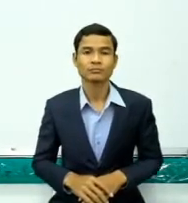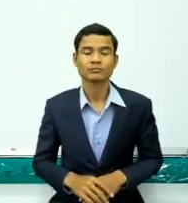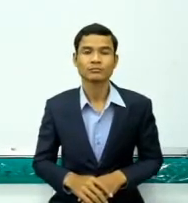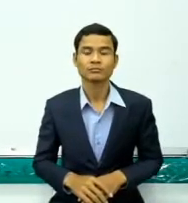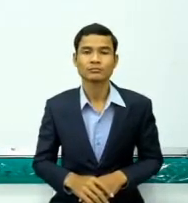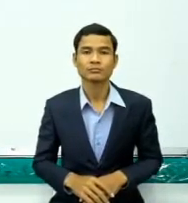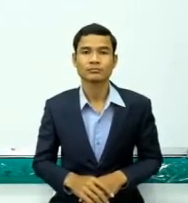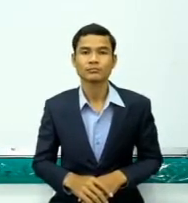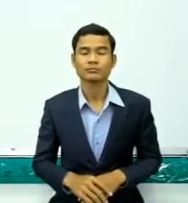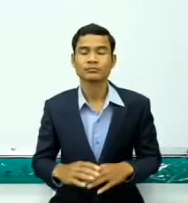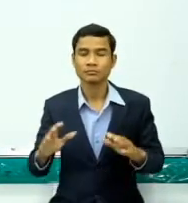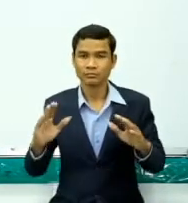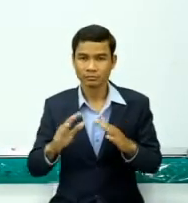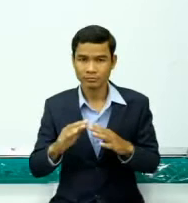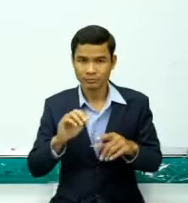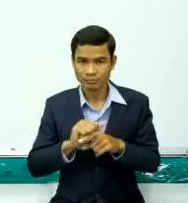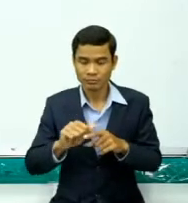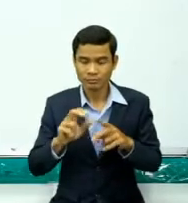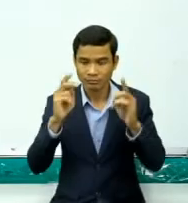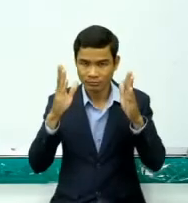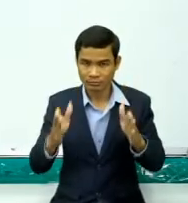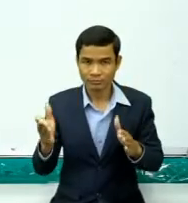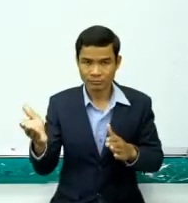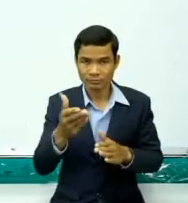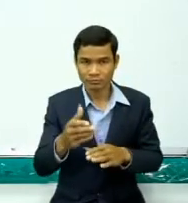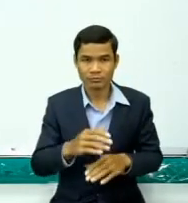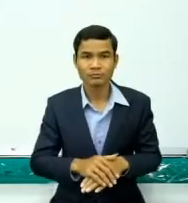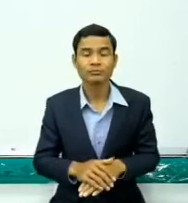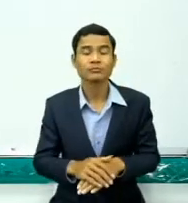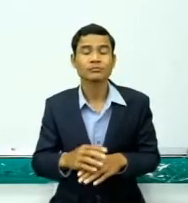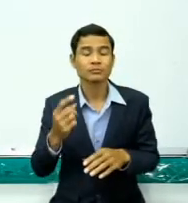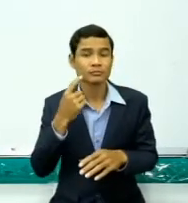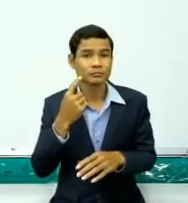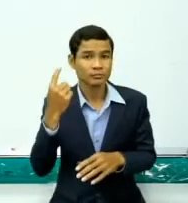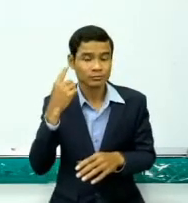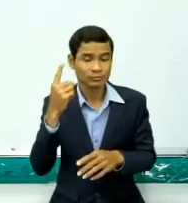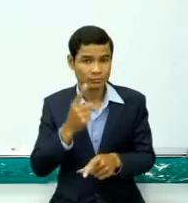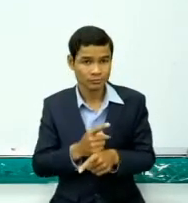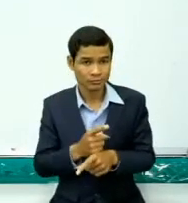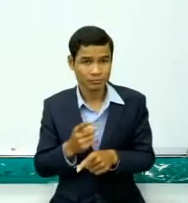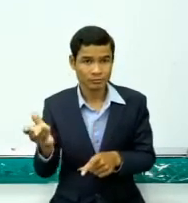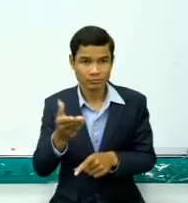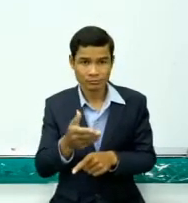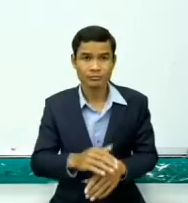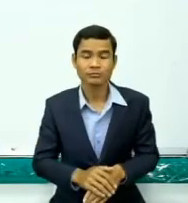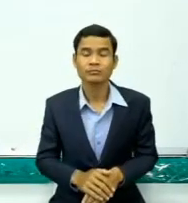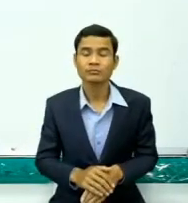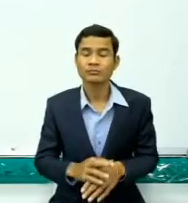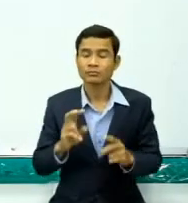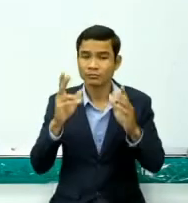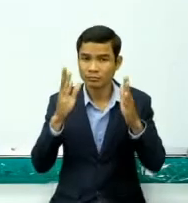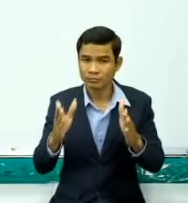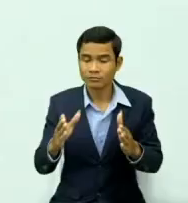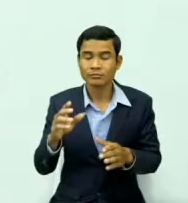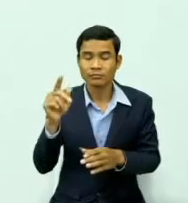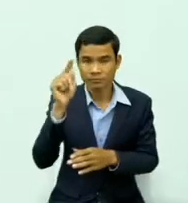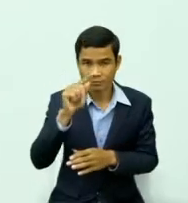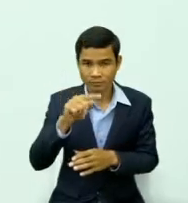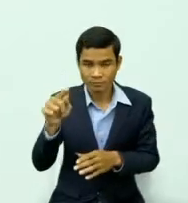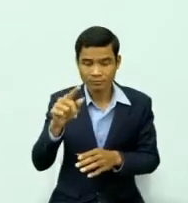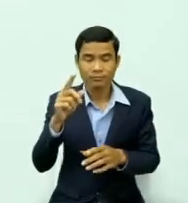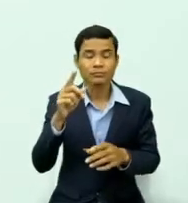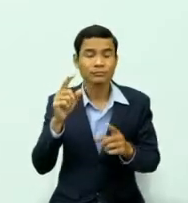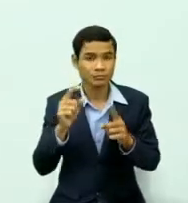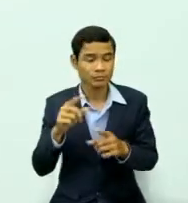Chà, nếu cứ chơi cái cáp tè đây này cửu ở con thua cáp bì mình xa mạnh mà nế con. Tờ, cứ này cửu ở con cục vông bị đá